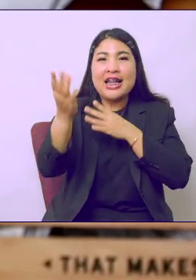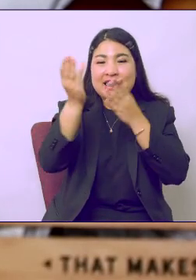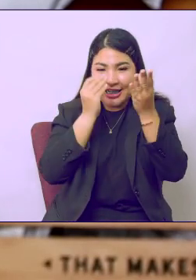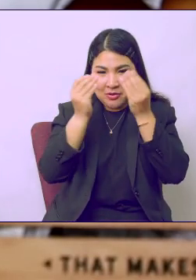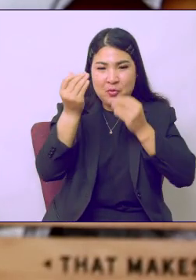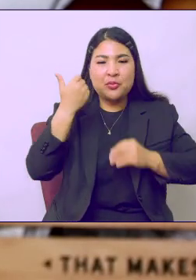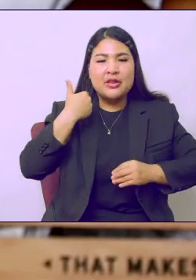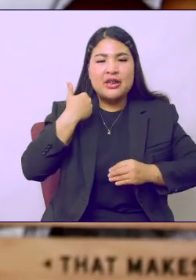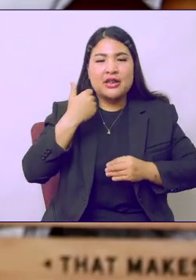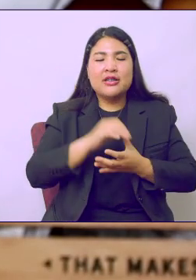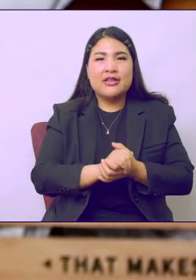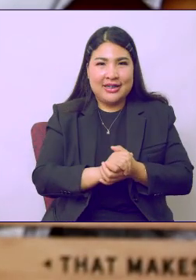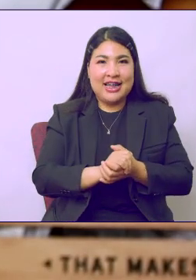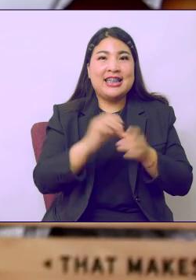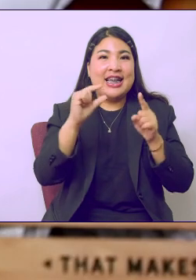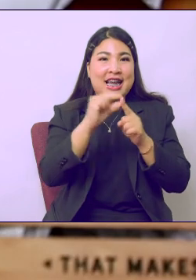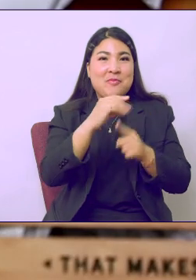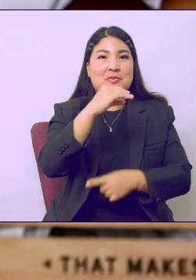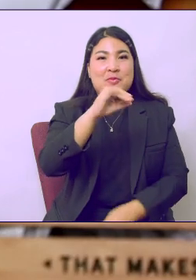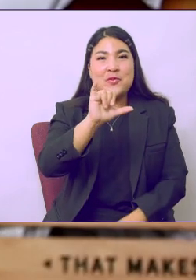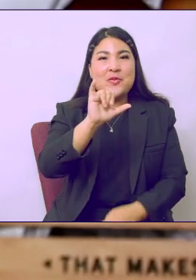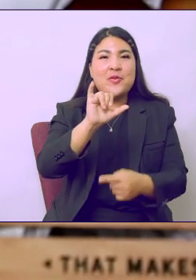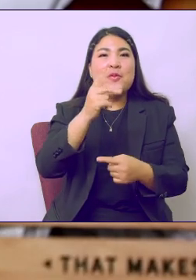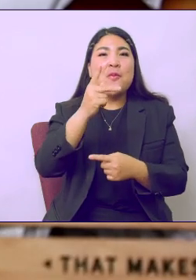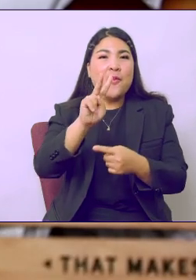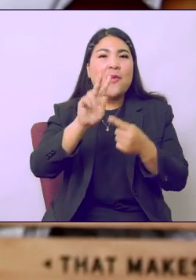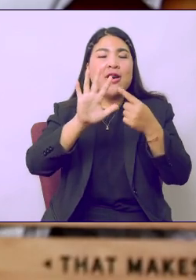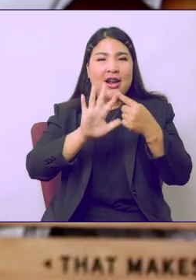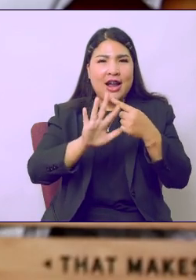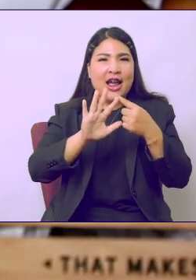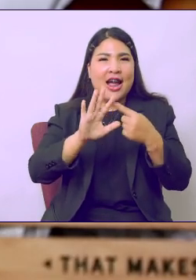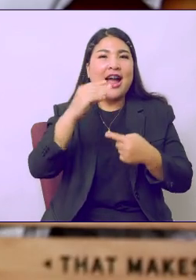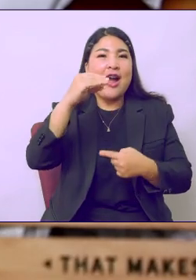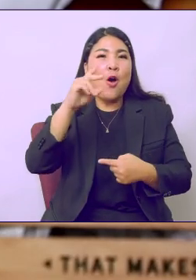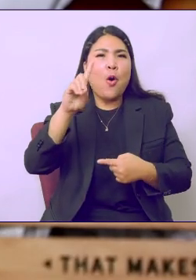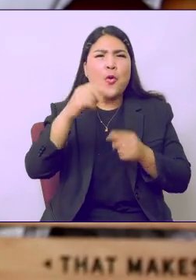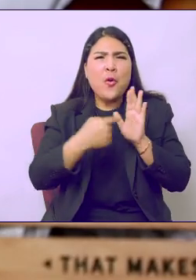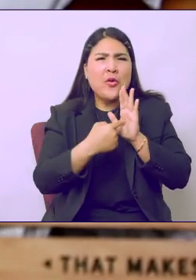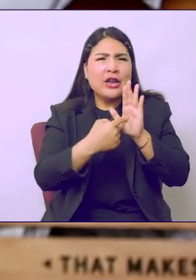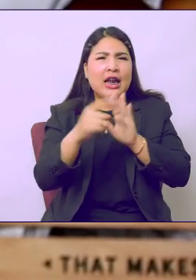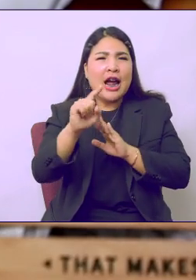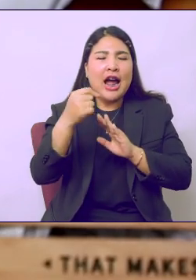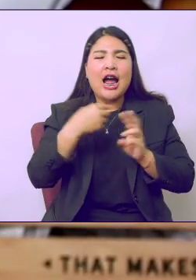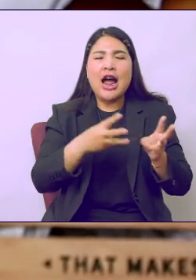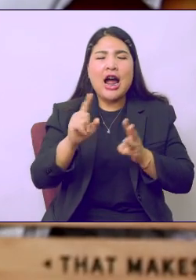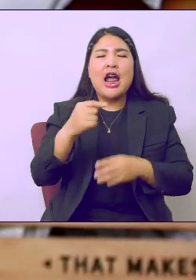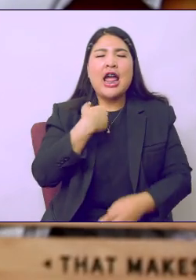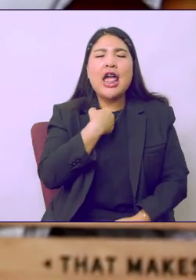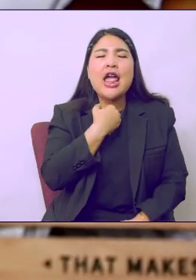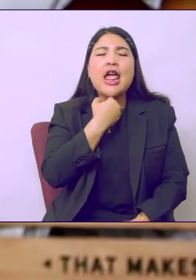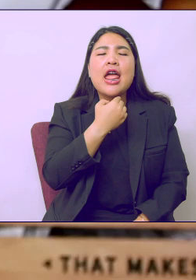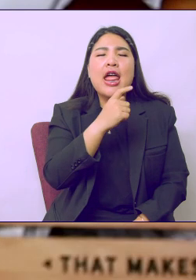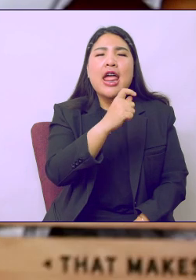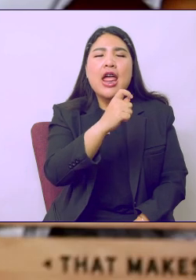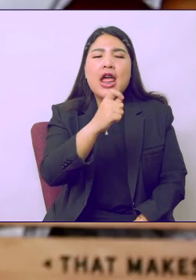คำเนี้ยนะครับผมว่าโยคะโค้ดนะครับมาโยคะโค้ดด้วยกันแล้วเราก็จะหายใจเข้าแล้วก็ออกเสียงเอ